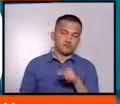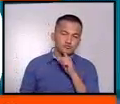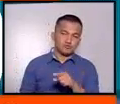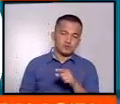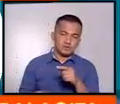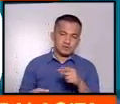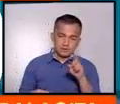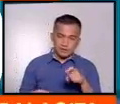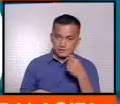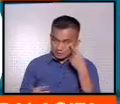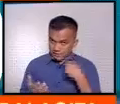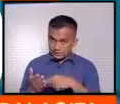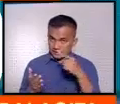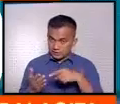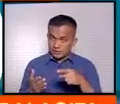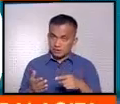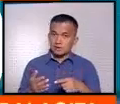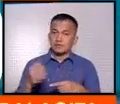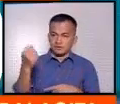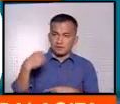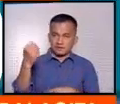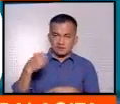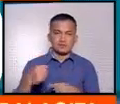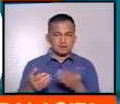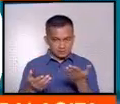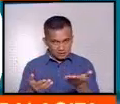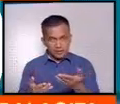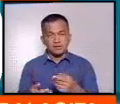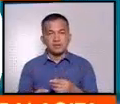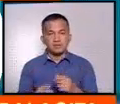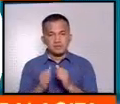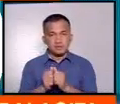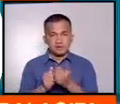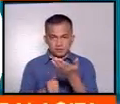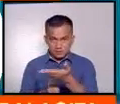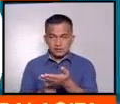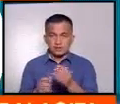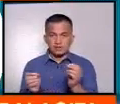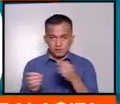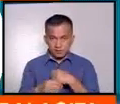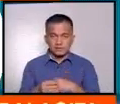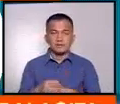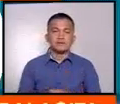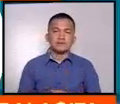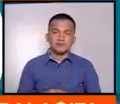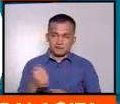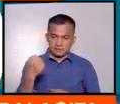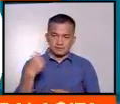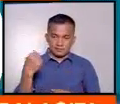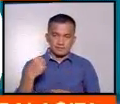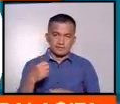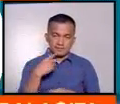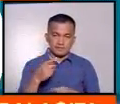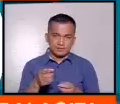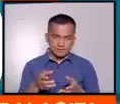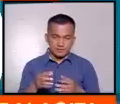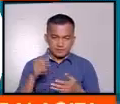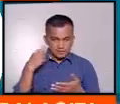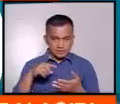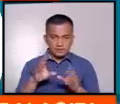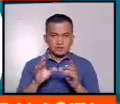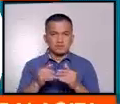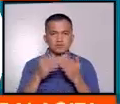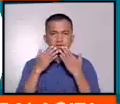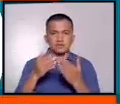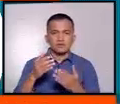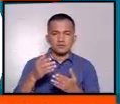ini-inspeksyon dapat, di ba, sir? Yes, sir. Sige po, sir. Sasamahan po namin sila dyan sa inyong tanggapan. Sige para po, ma-inspect po na po itong kumpanya. Opo. Salamat po,